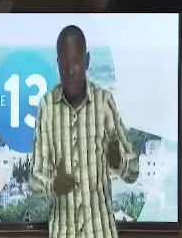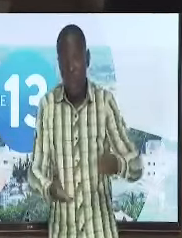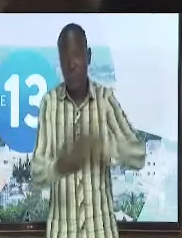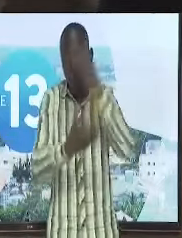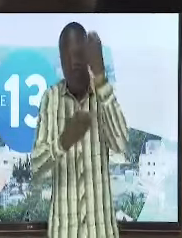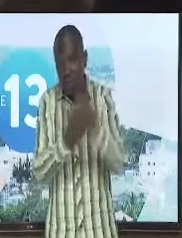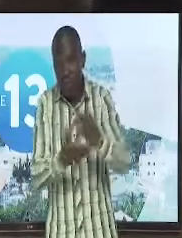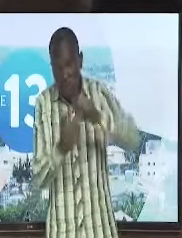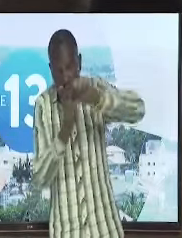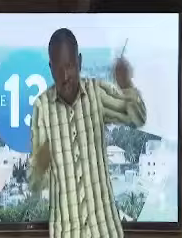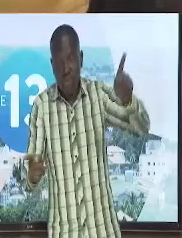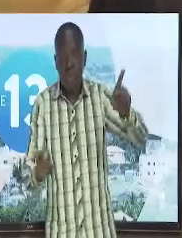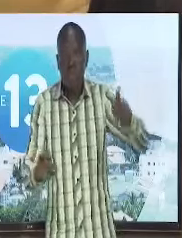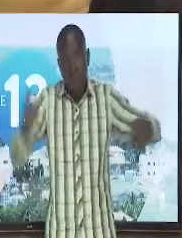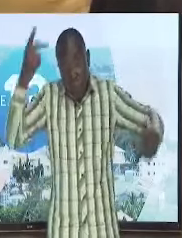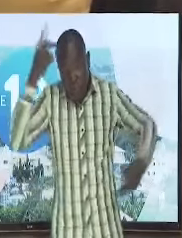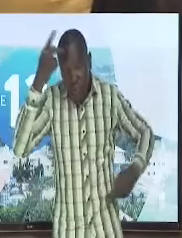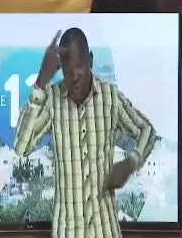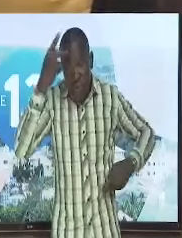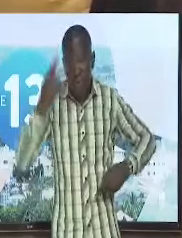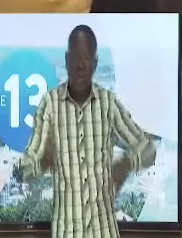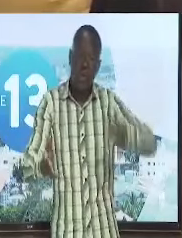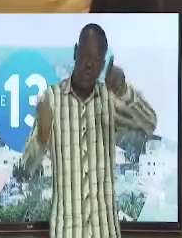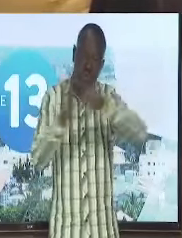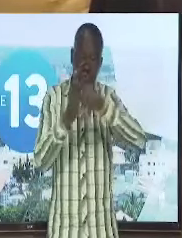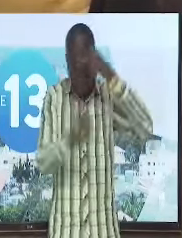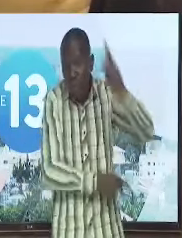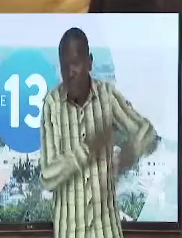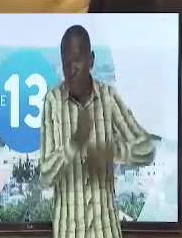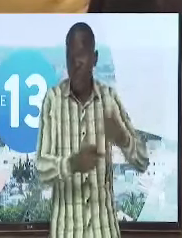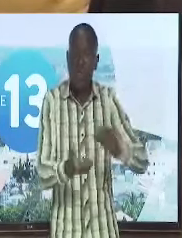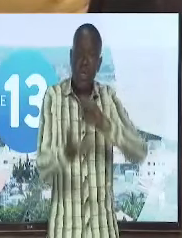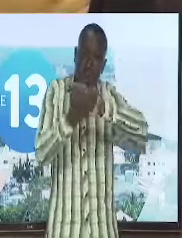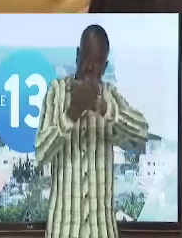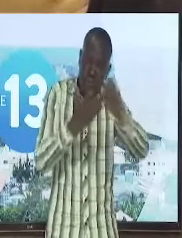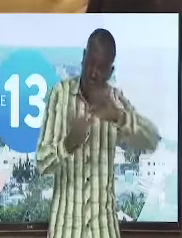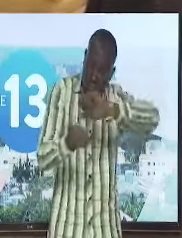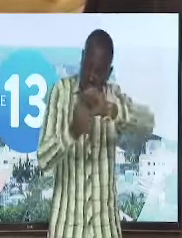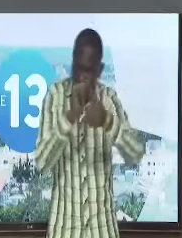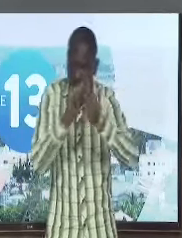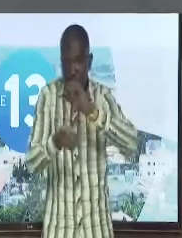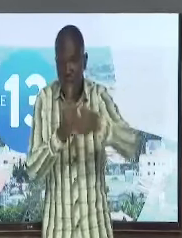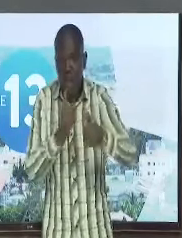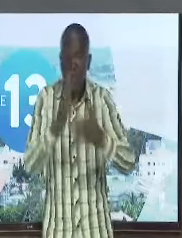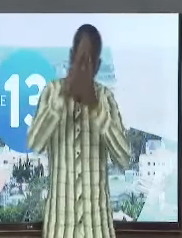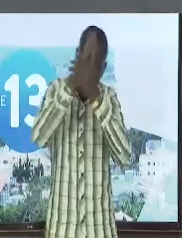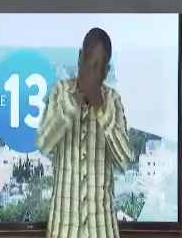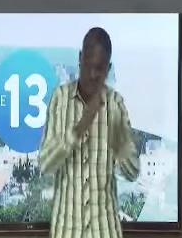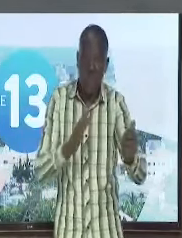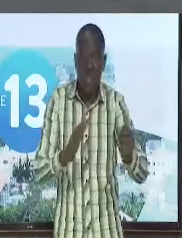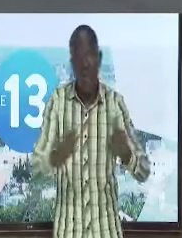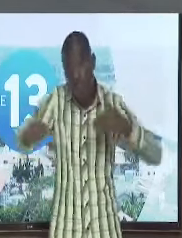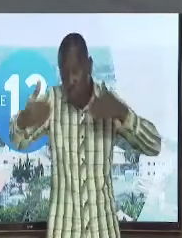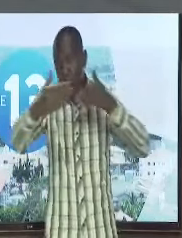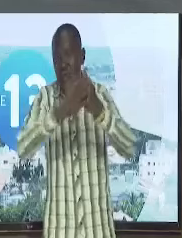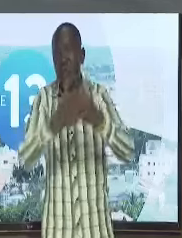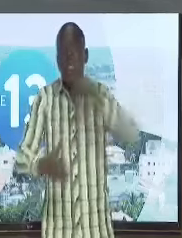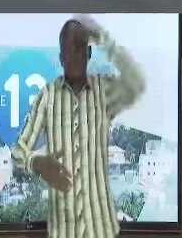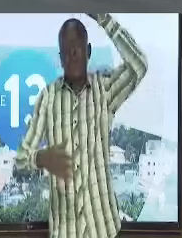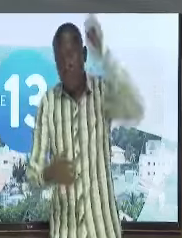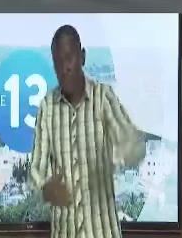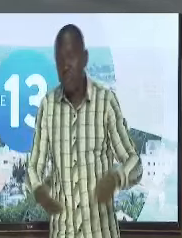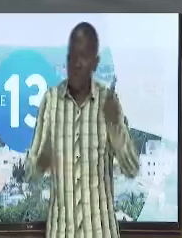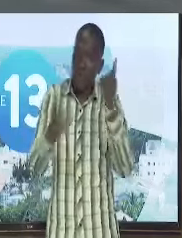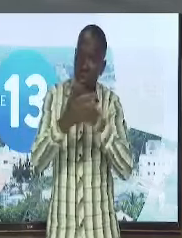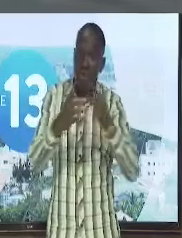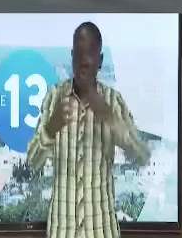et les cibles afin d'offrir au maximum de population des soins accessibles et de qualité. Pour y arriver, il faut d'abord trouver le